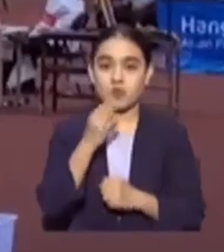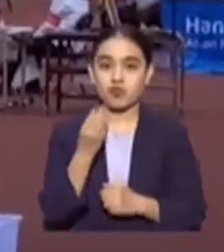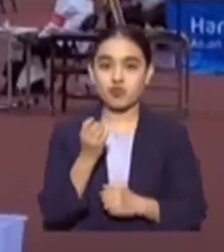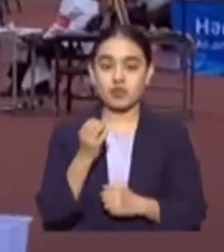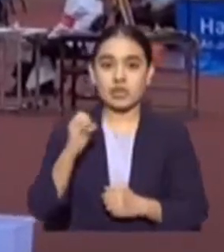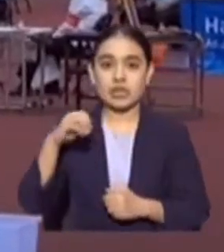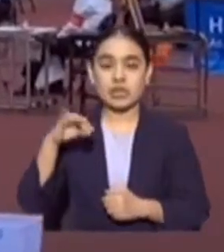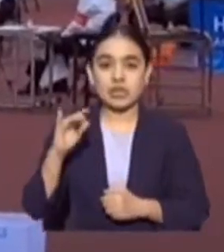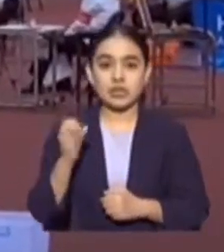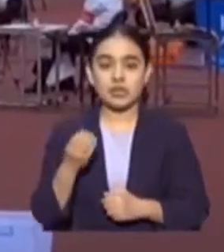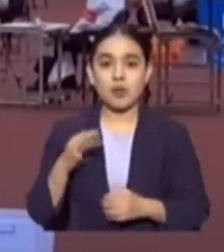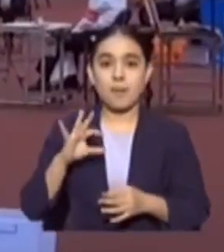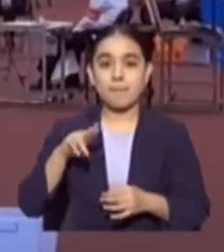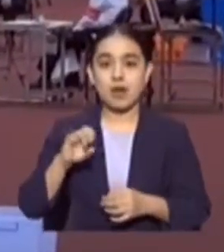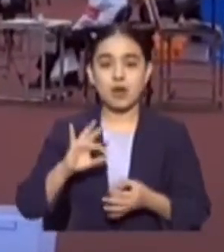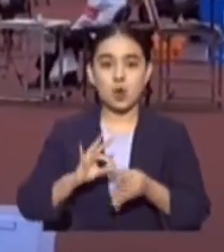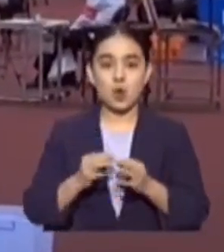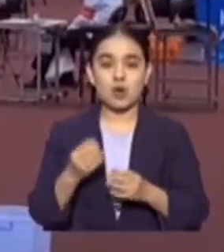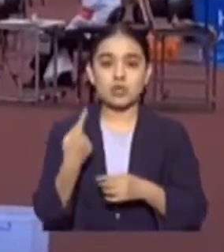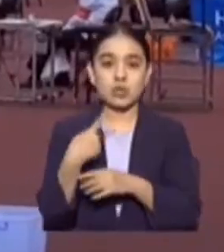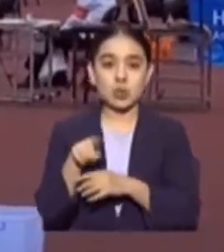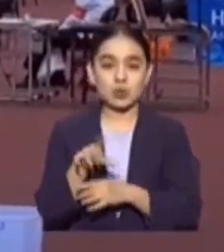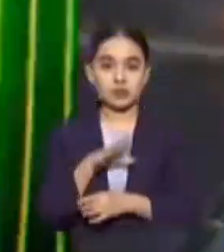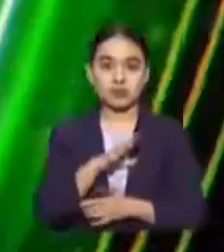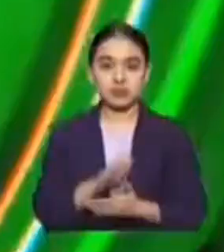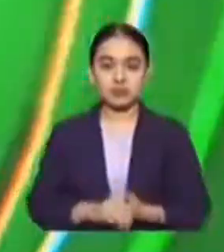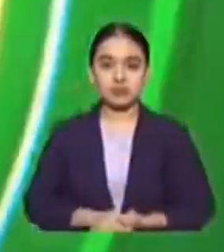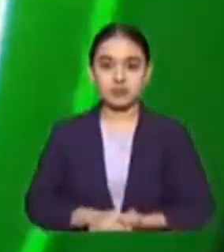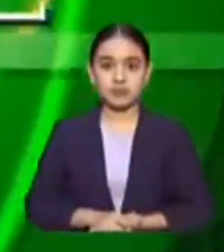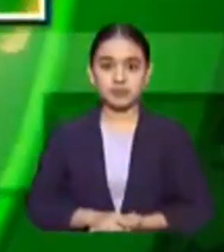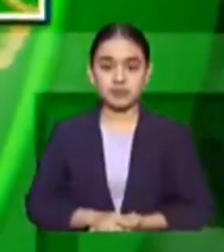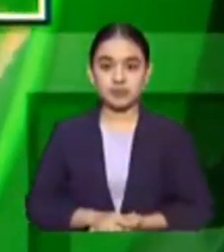Shakina Yigitaliyeva Paraosiyo o'yinlari rekordini yangiladi.